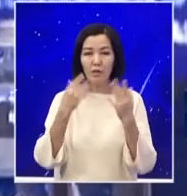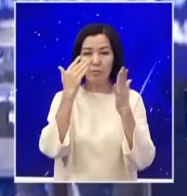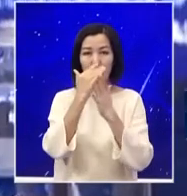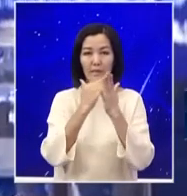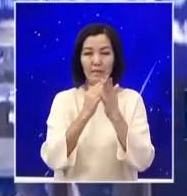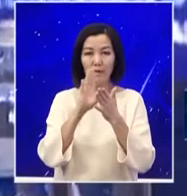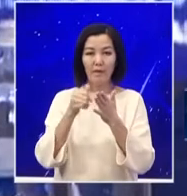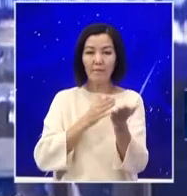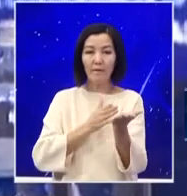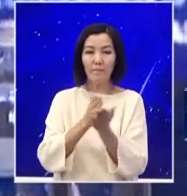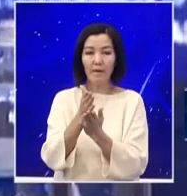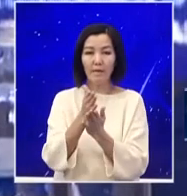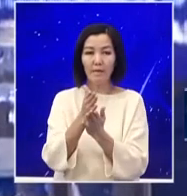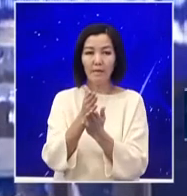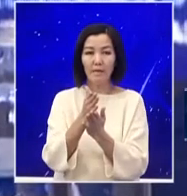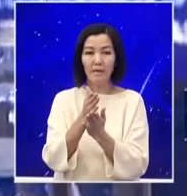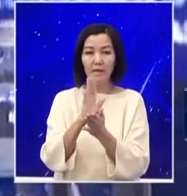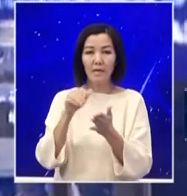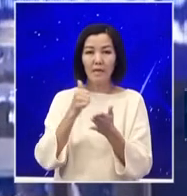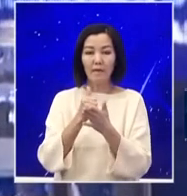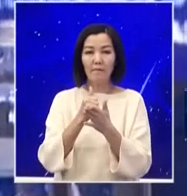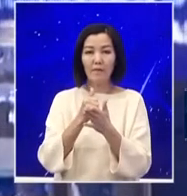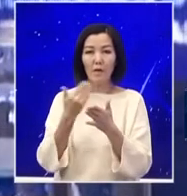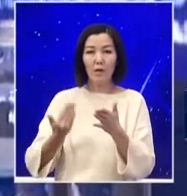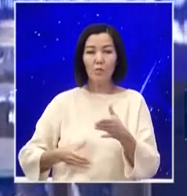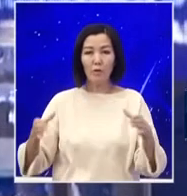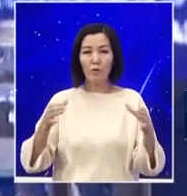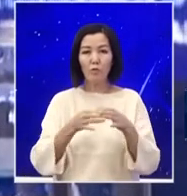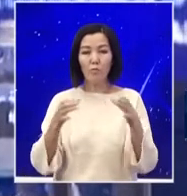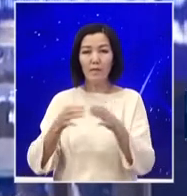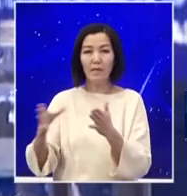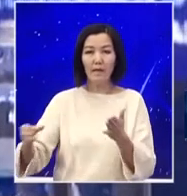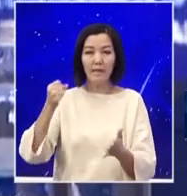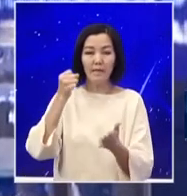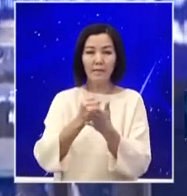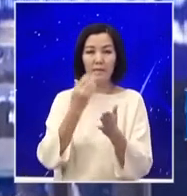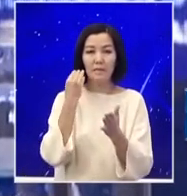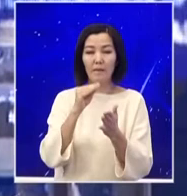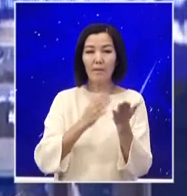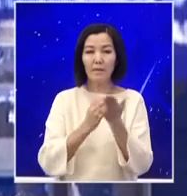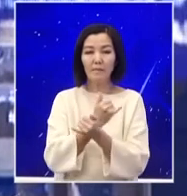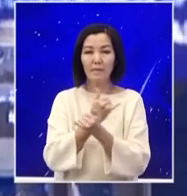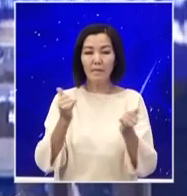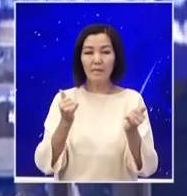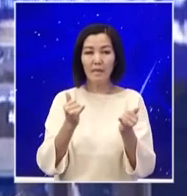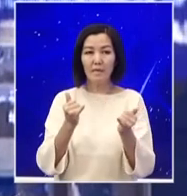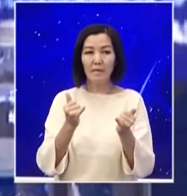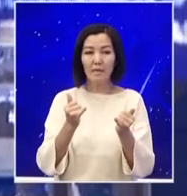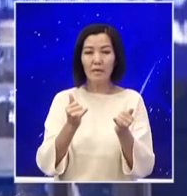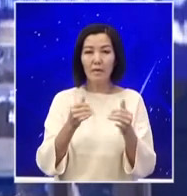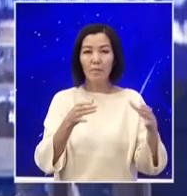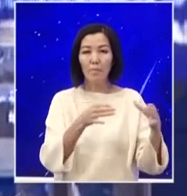негізгі бағыттарының бірі. Негізгі әлеуметтік топтардың қамтылуына келетін болса, кандидаттардың сапалық құрамы қызметтеріне қарай былайша